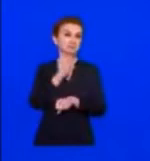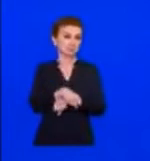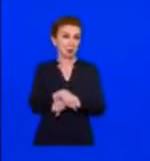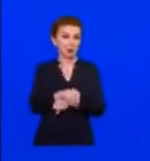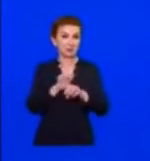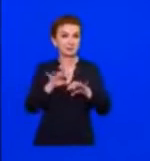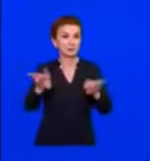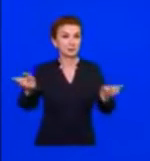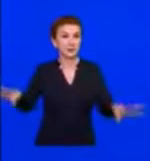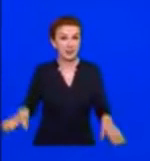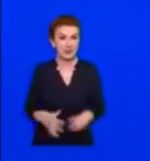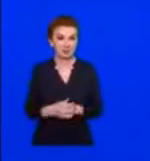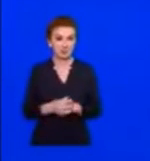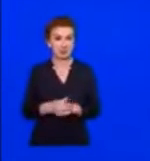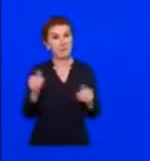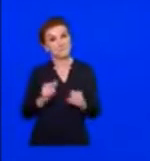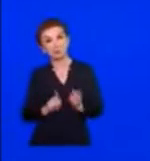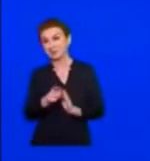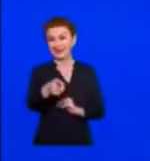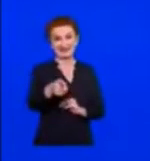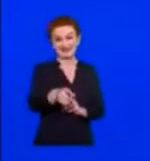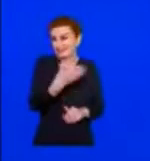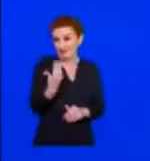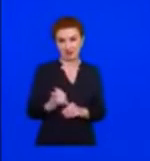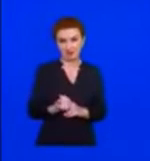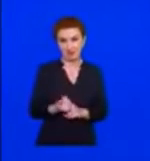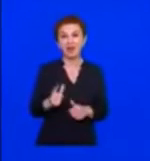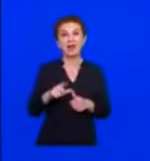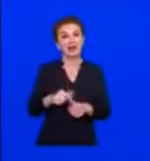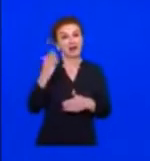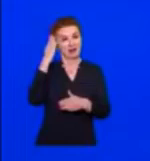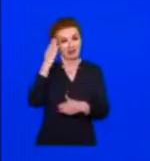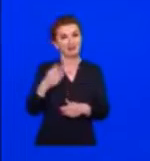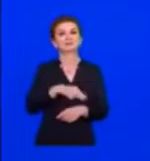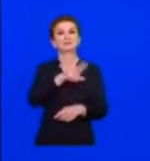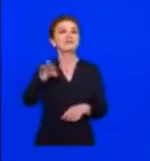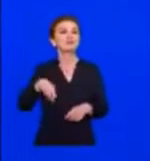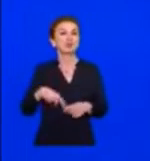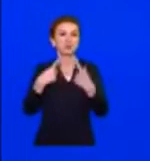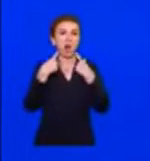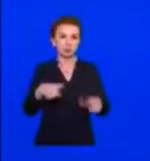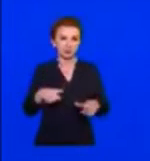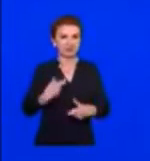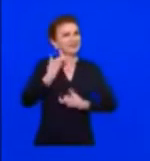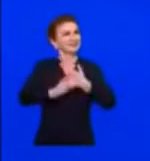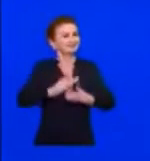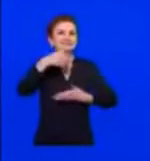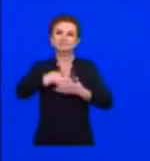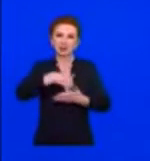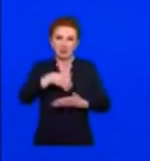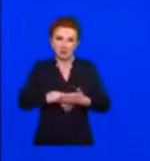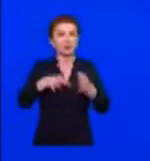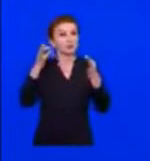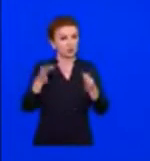dalej, ale jestem przekonany, że przez nasze odpowiedzialne działania już dzisiaj doprowadziliśmy do tego, że